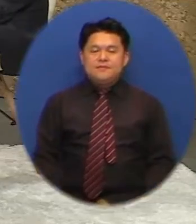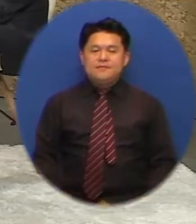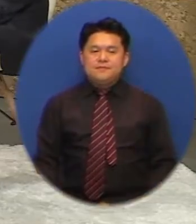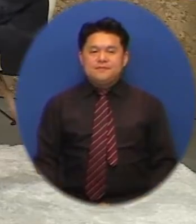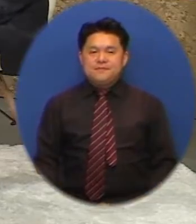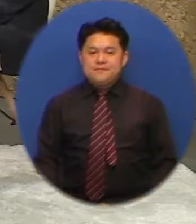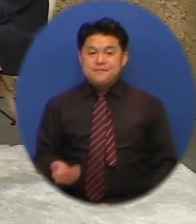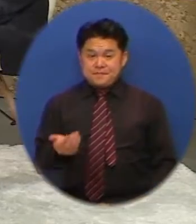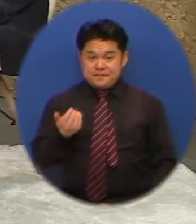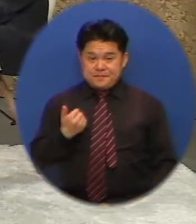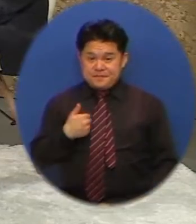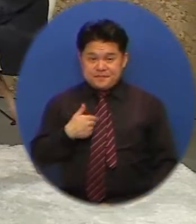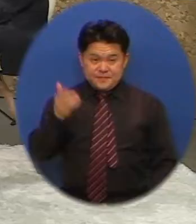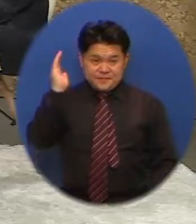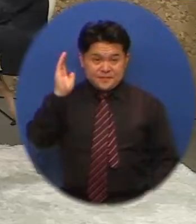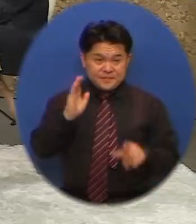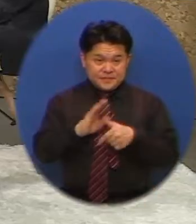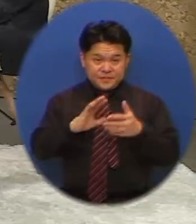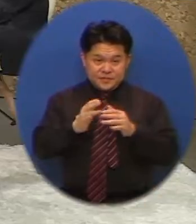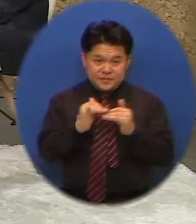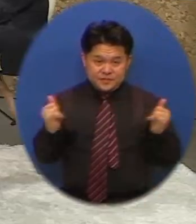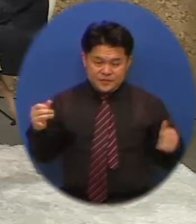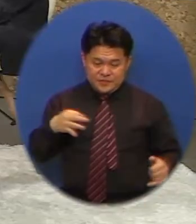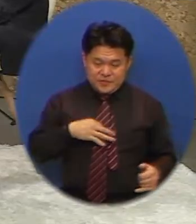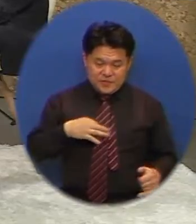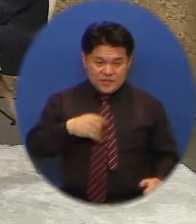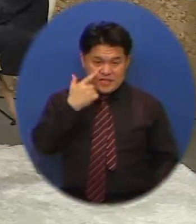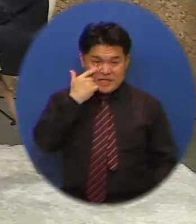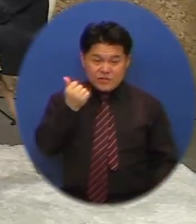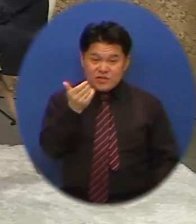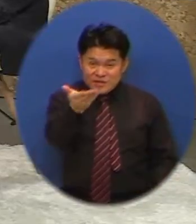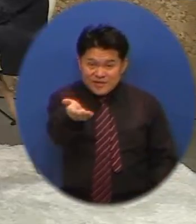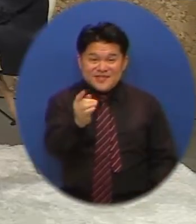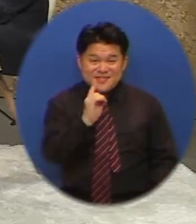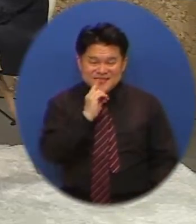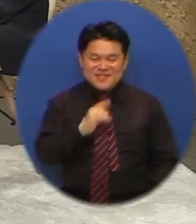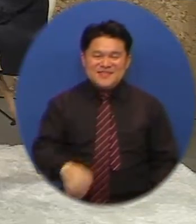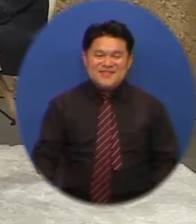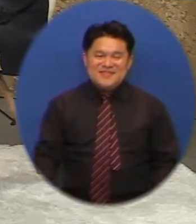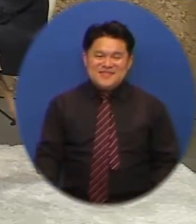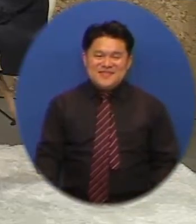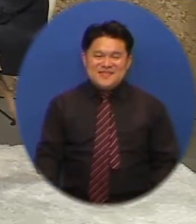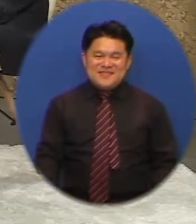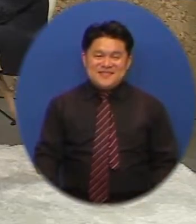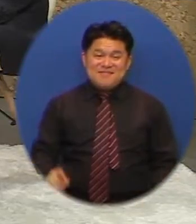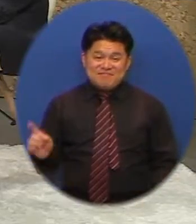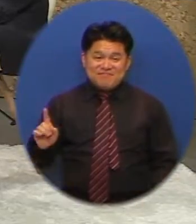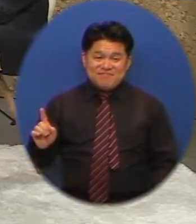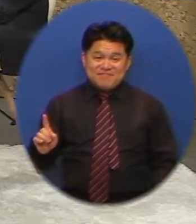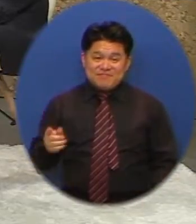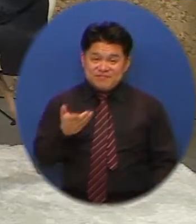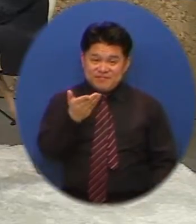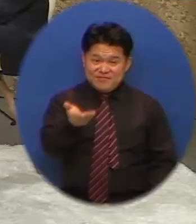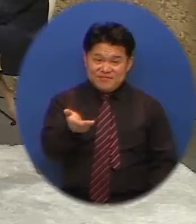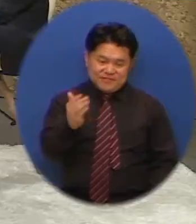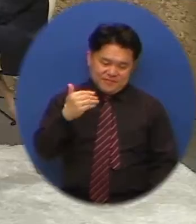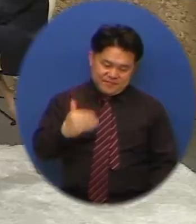제가 앞서 오프닝에서 국민연금의 아버지라는 얘기를 표현을 했습니다. 그 어떻게 보면은 회장님이